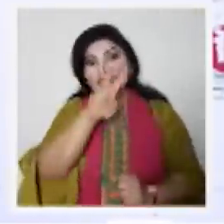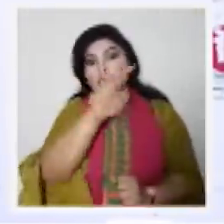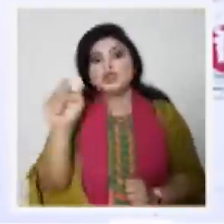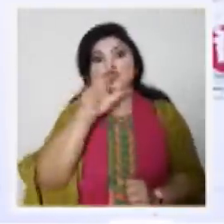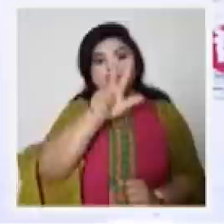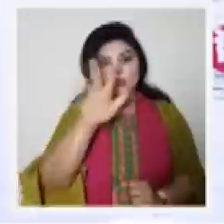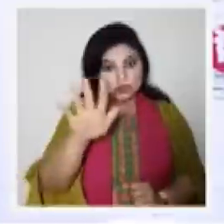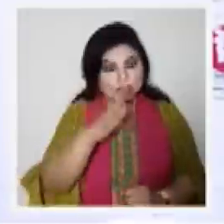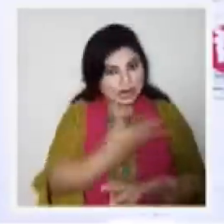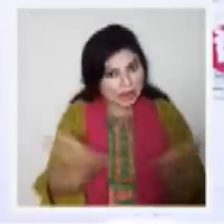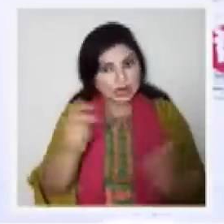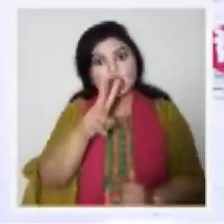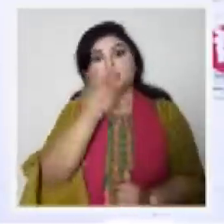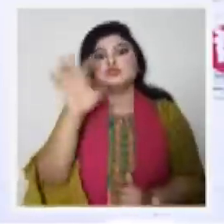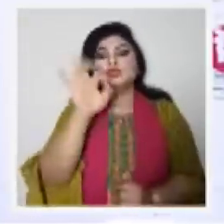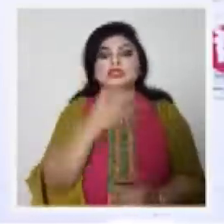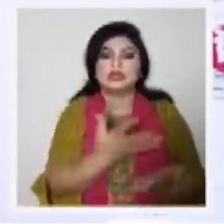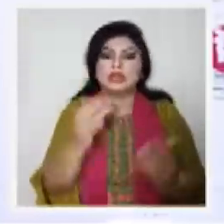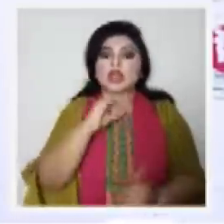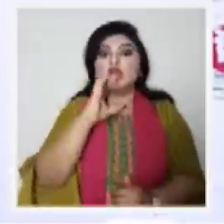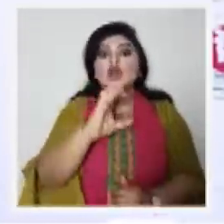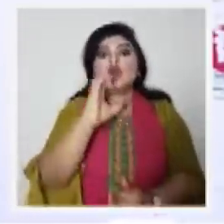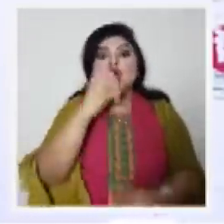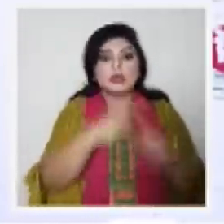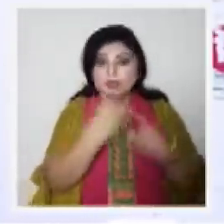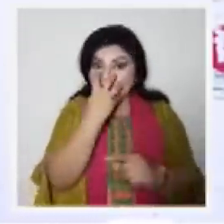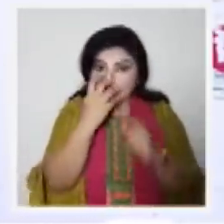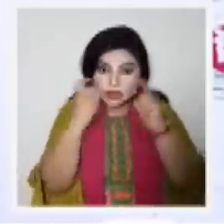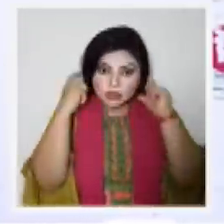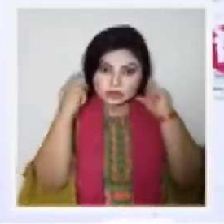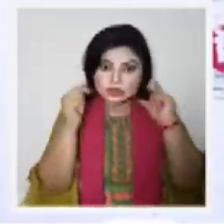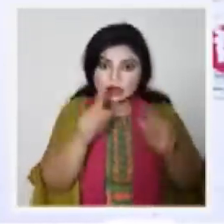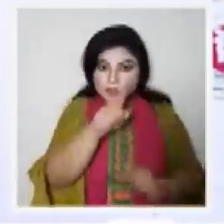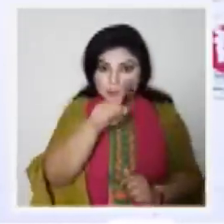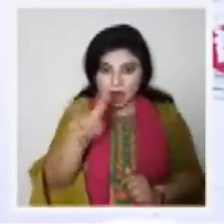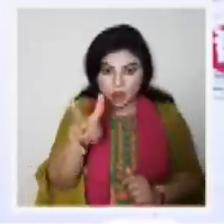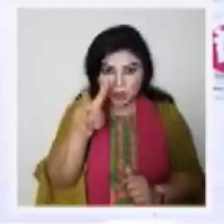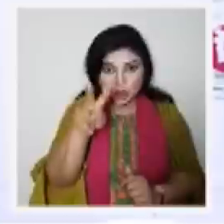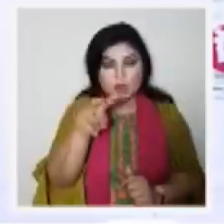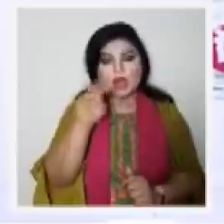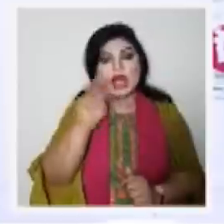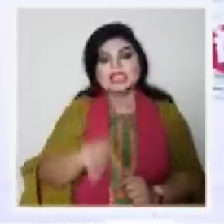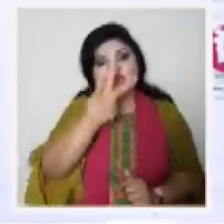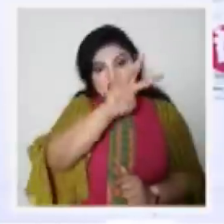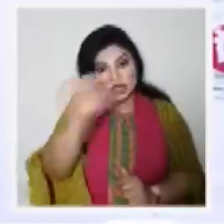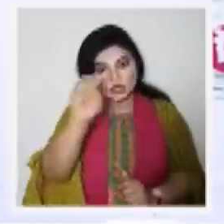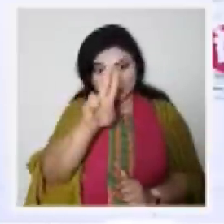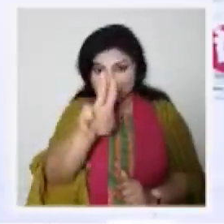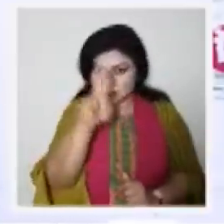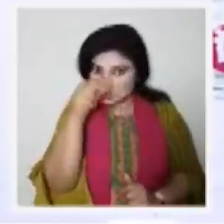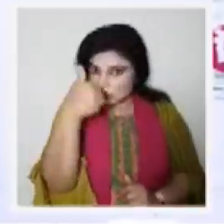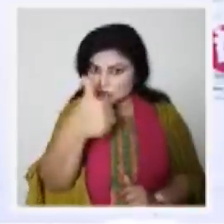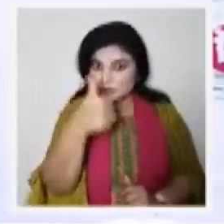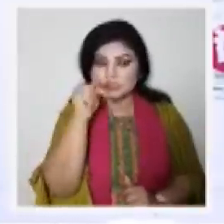আইসিইউ শয্যা সংখ্যা 533টি, রোগী ভর্তি আছে 283 জন এবং খালি আছে 250টি। সারা দেশে অক্সিজেন